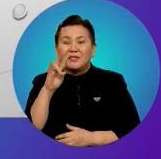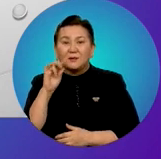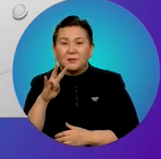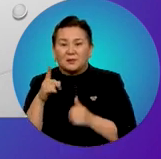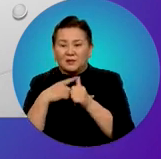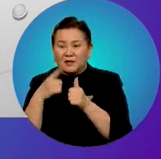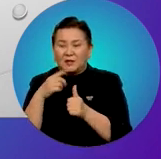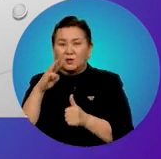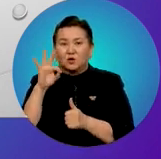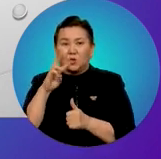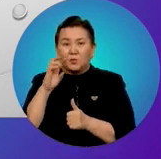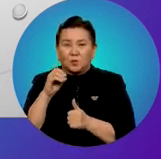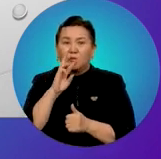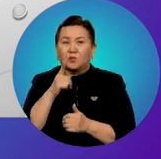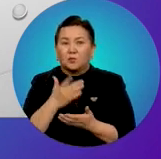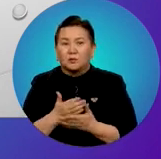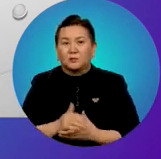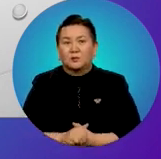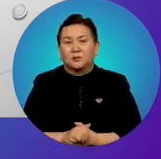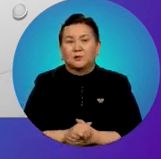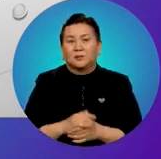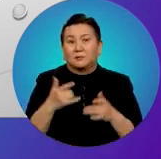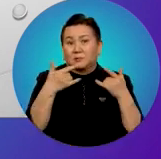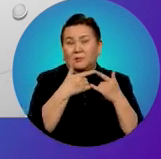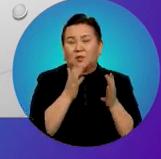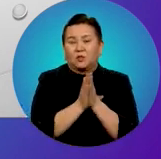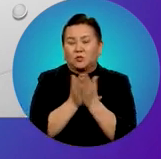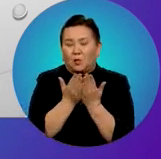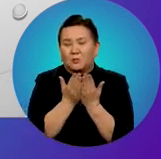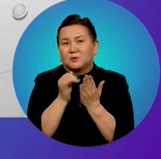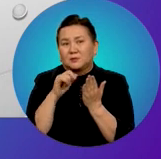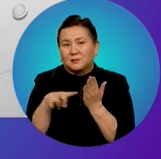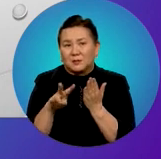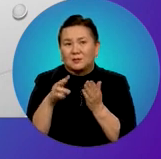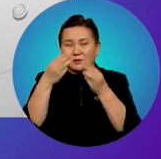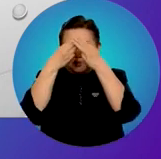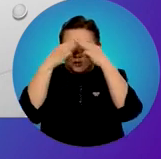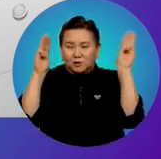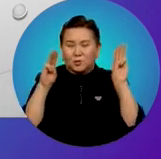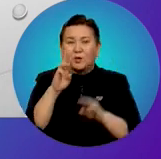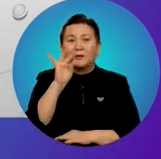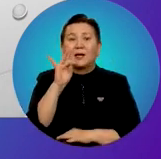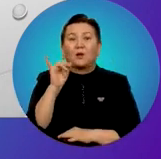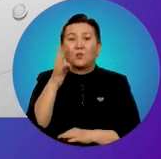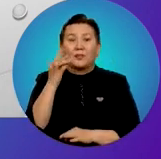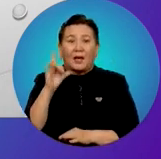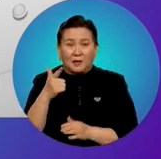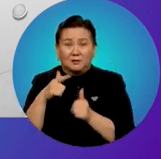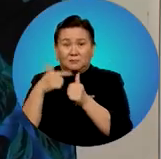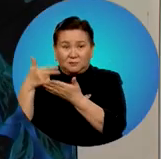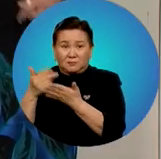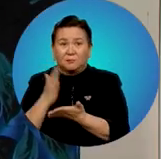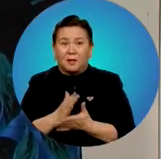бол маш олон байгаа. Одоо дэлгэцэн дээр номын сан, соронзон орон, шинжлэх ухаан, яруу найраг гих мэтчлэн үгнийг үсийг бол